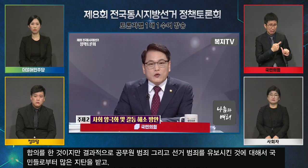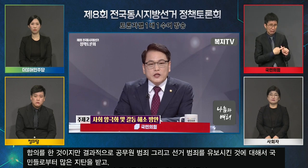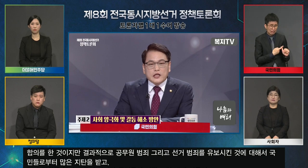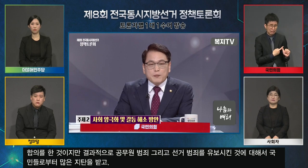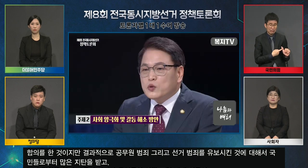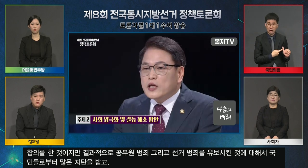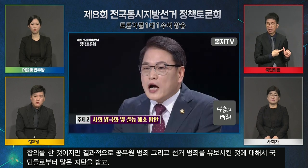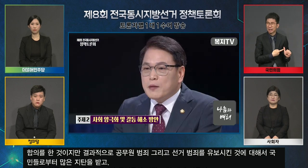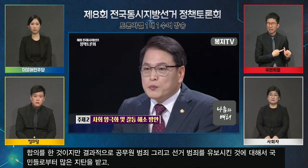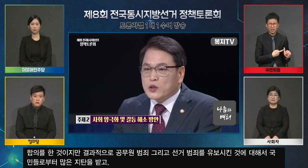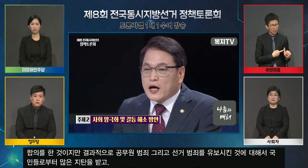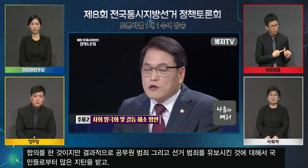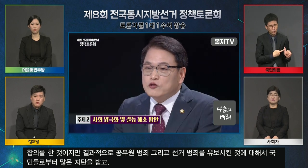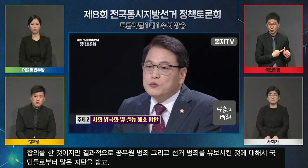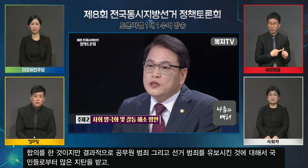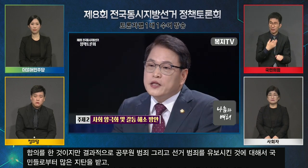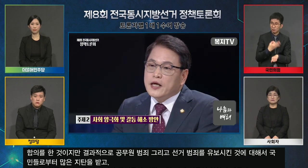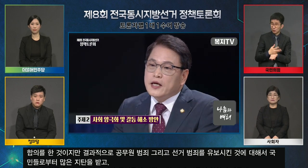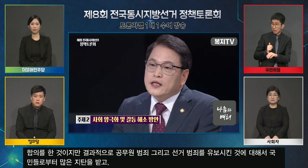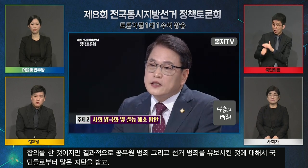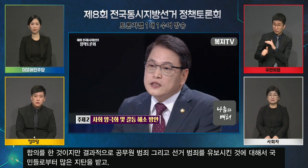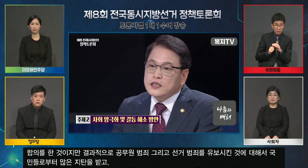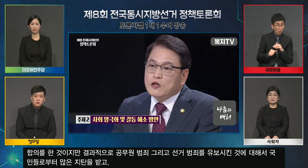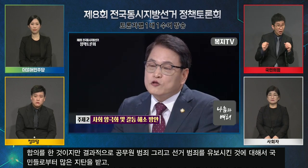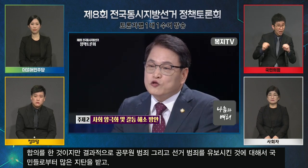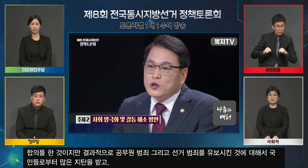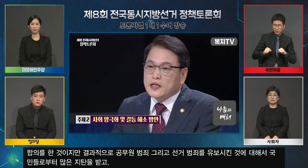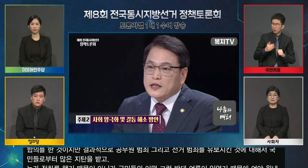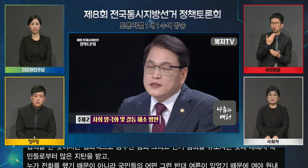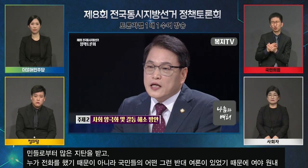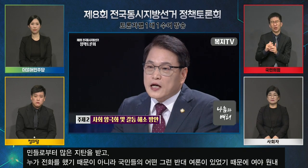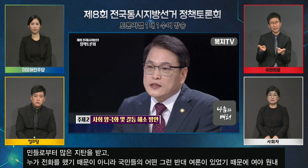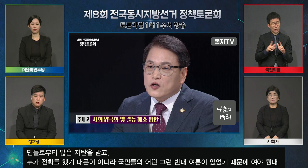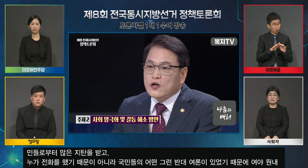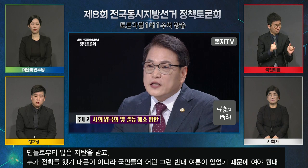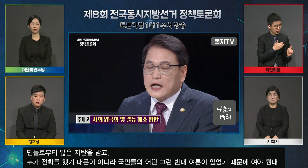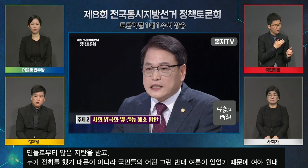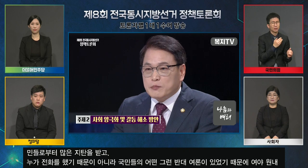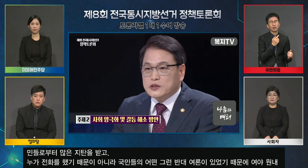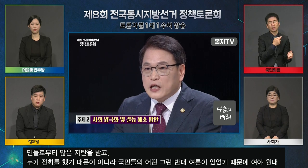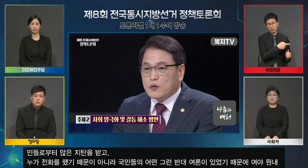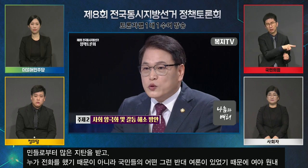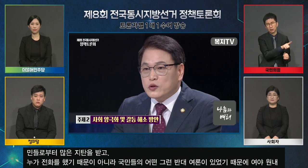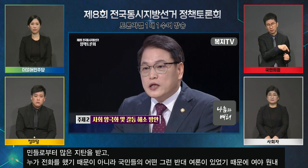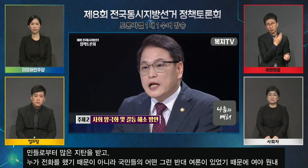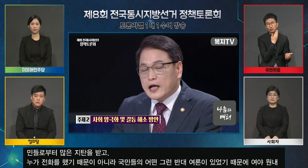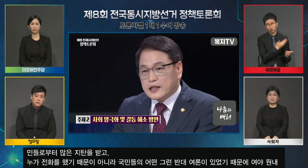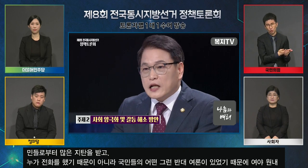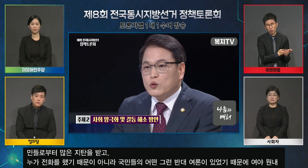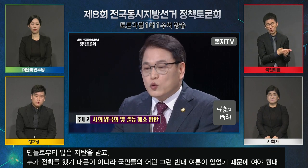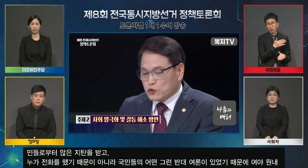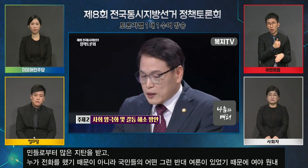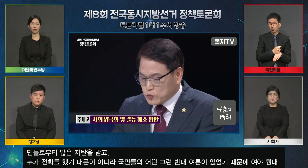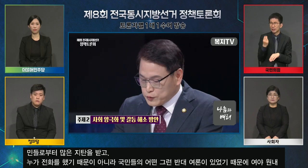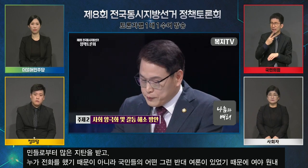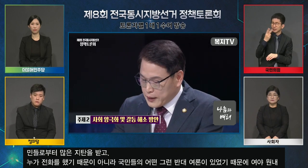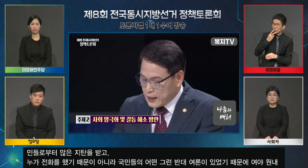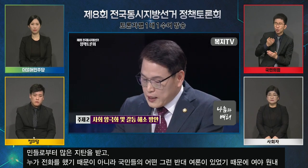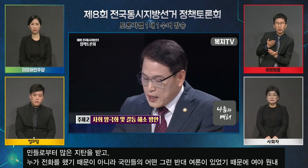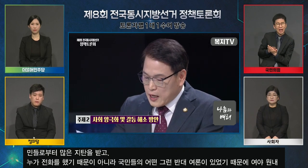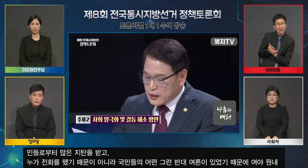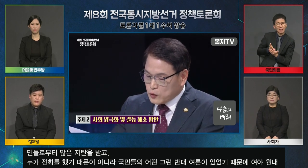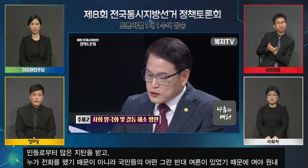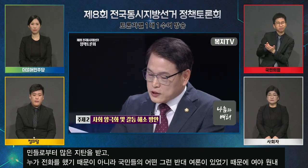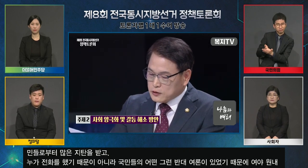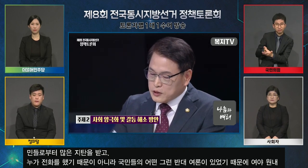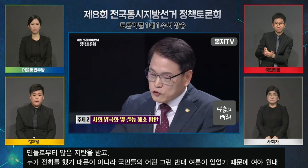원내대표들의 합의보다 국민들의 뜻이 더 중요하다는 생각에서 다시 한번 재검토를 해달라고 요구를 한 부분입니다.